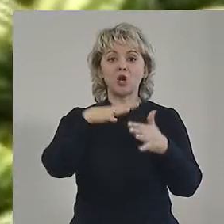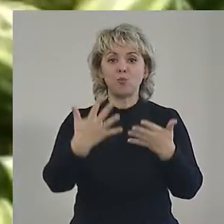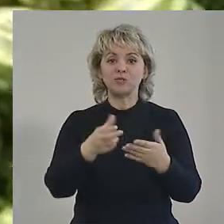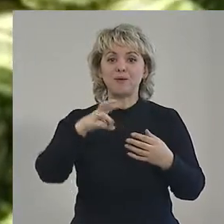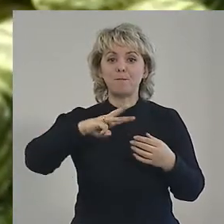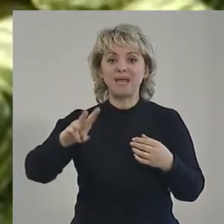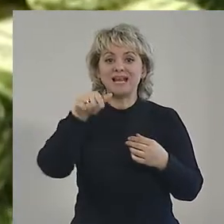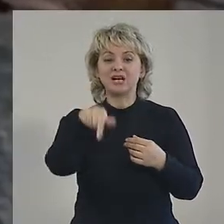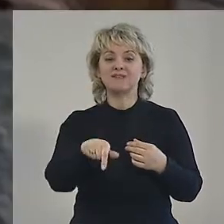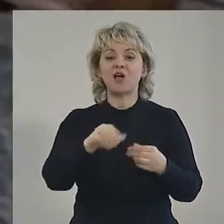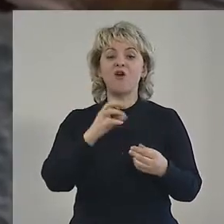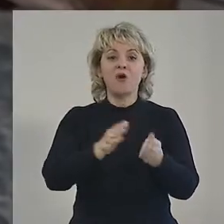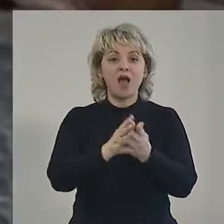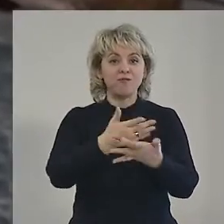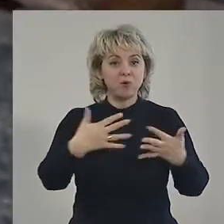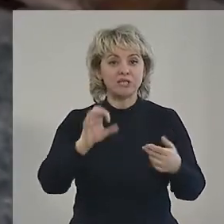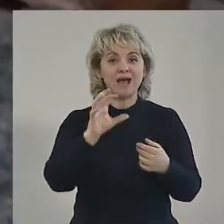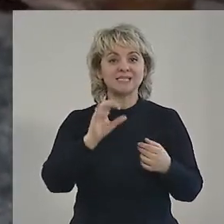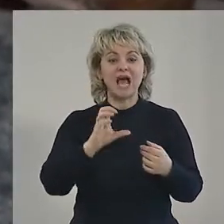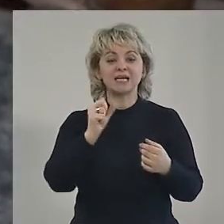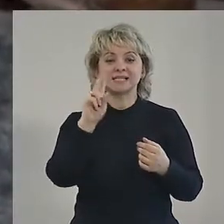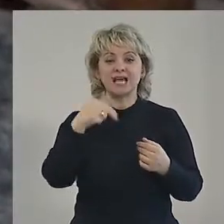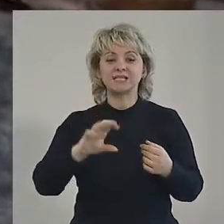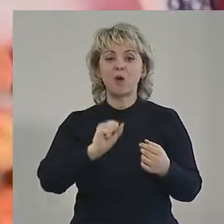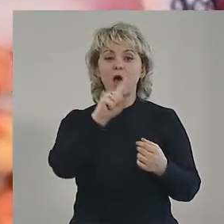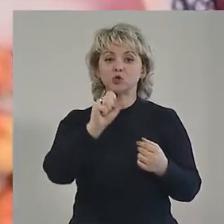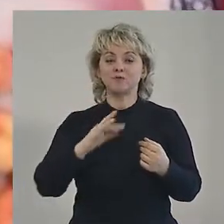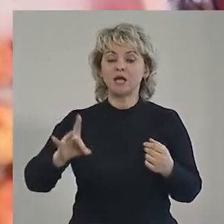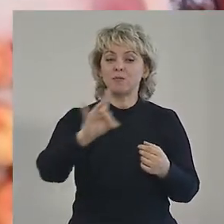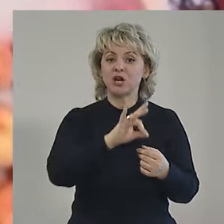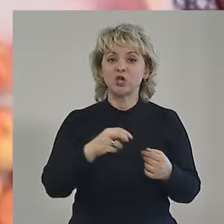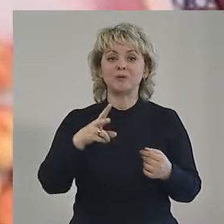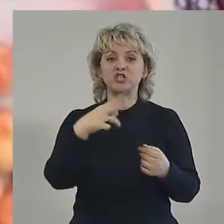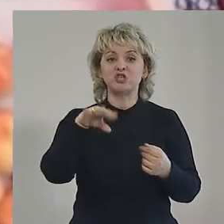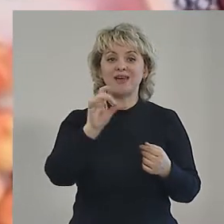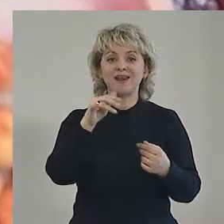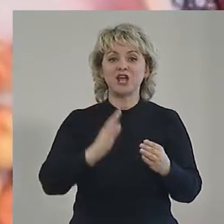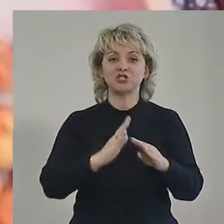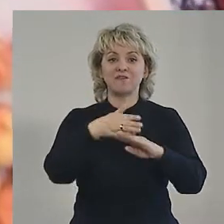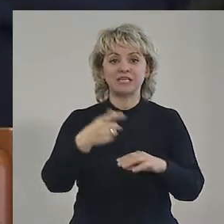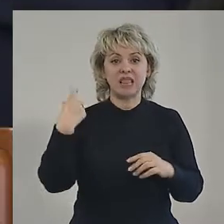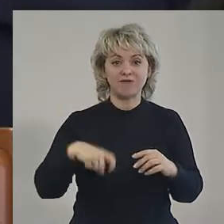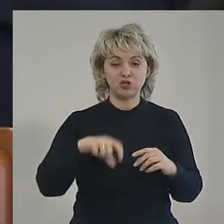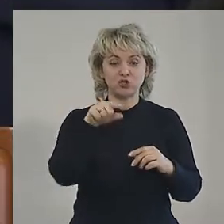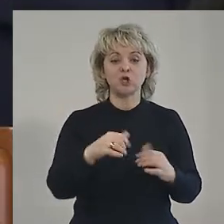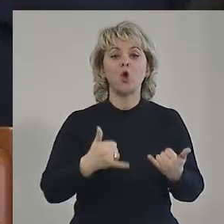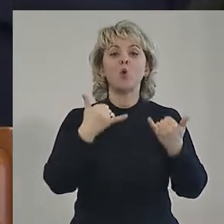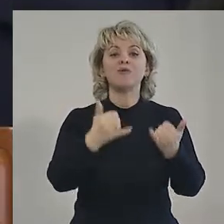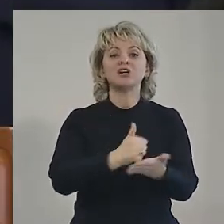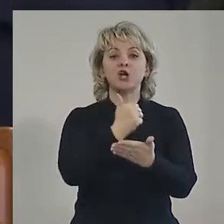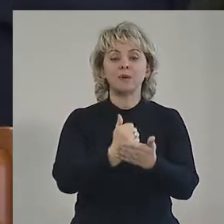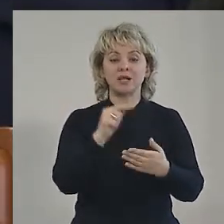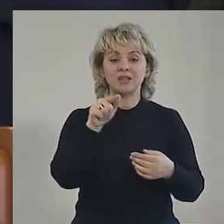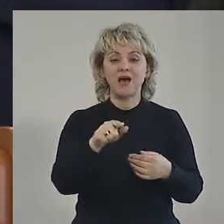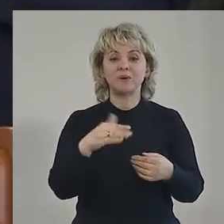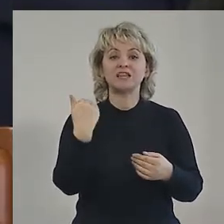Миллеровском, фруктов и овощей в Октябрьском, Аксайском и Азовском районах, черешни при въезде в Новочеркасск. Уважаемые главы,